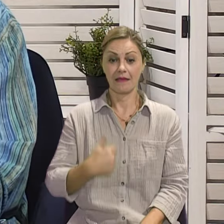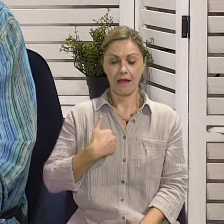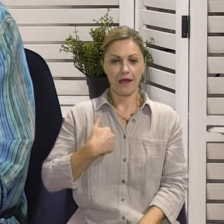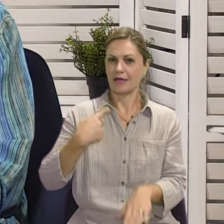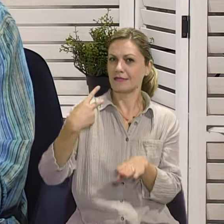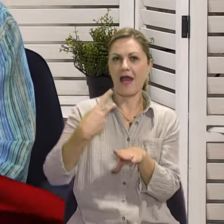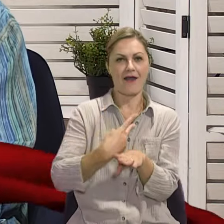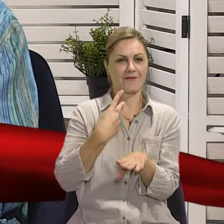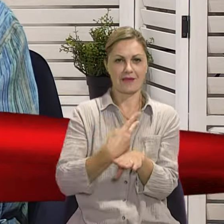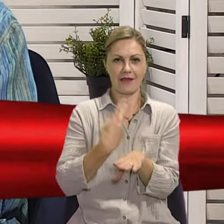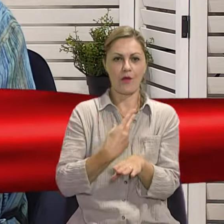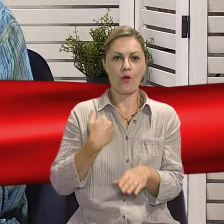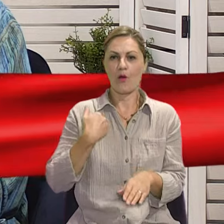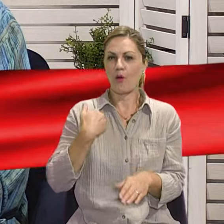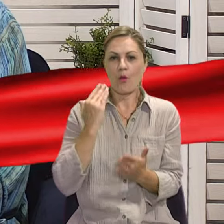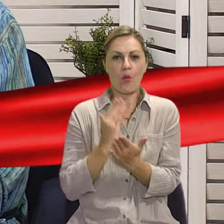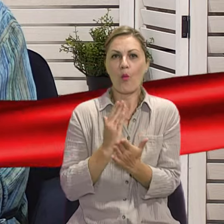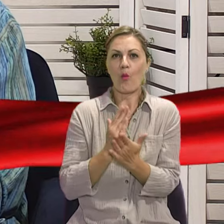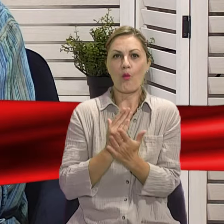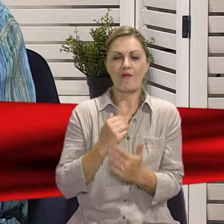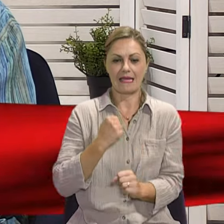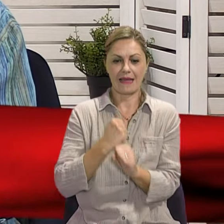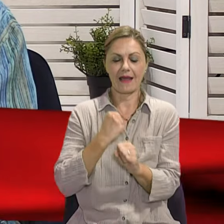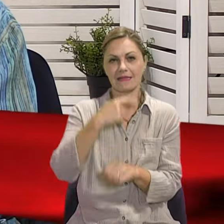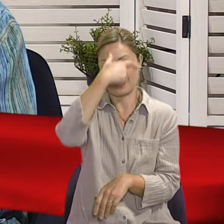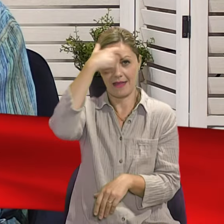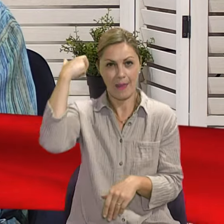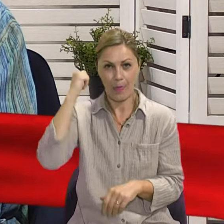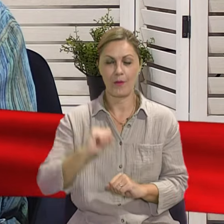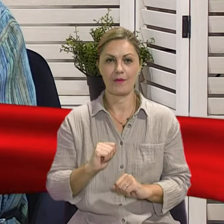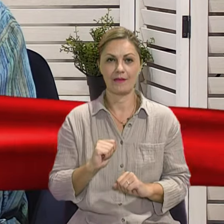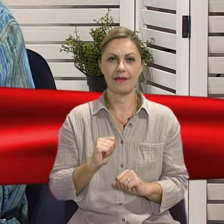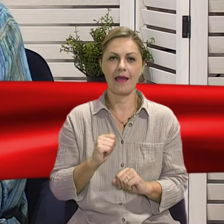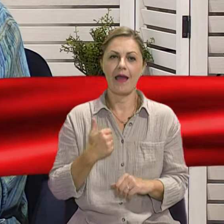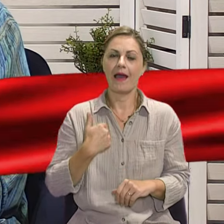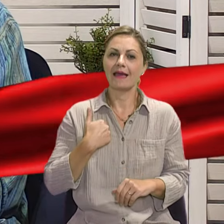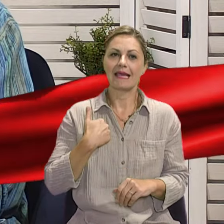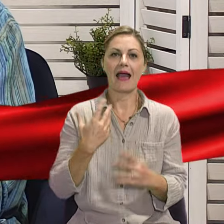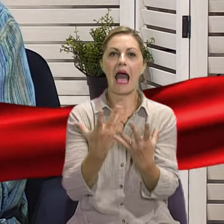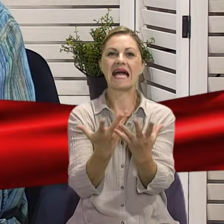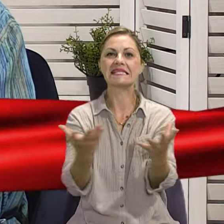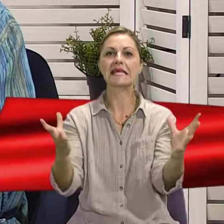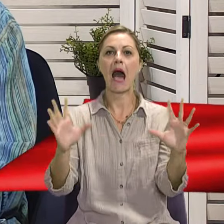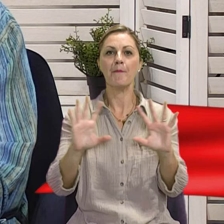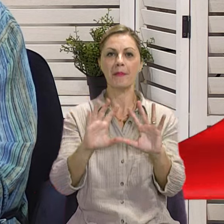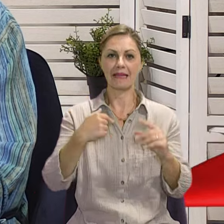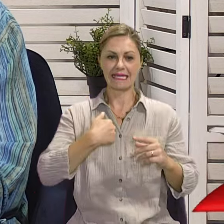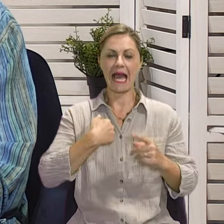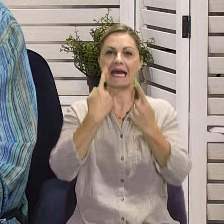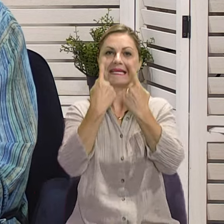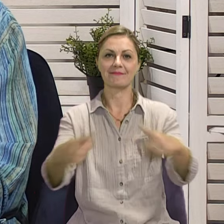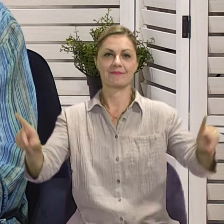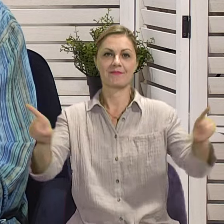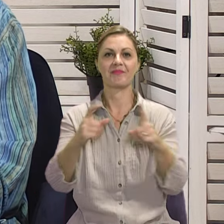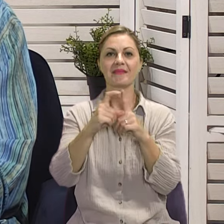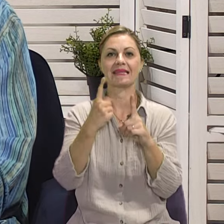već godinama. Radim ljeti i radim sa krasnim ansamblima i mislim